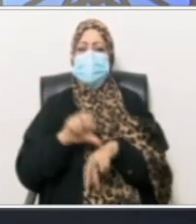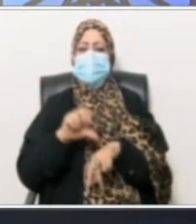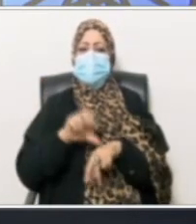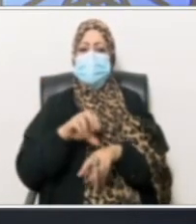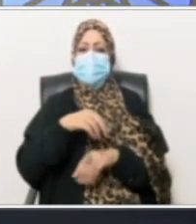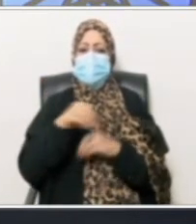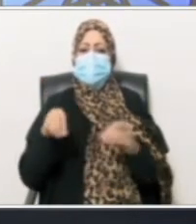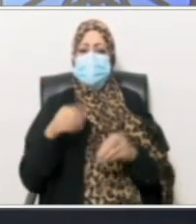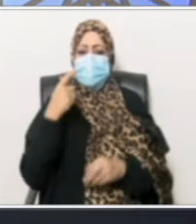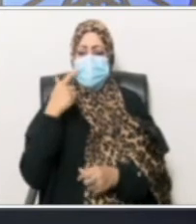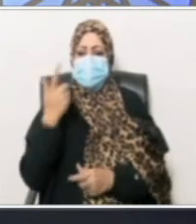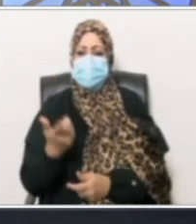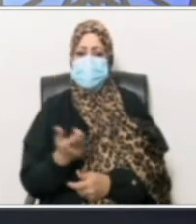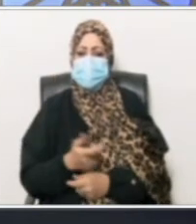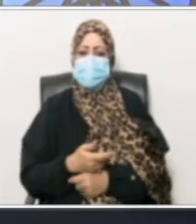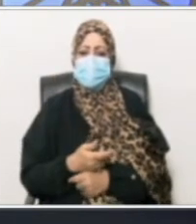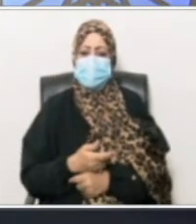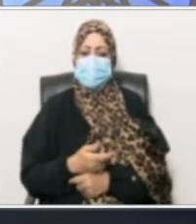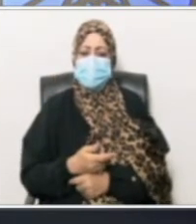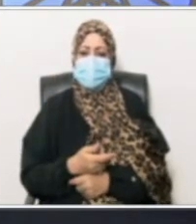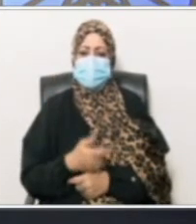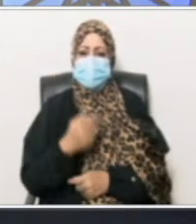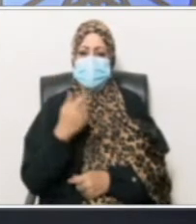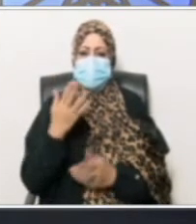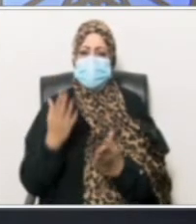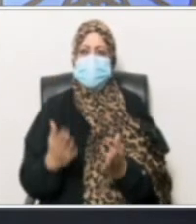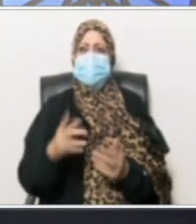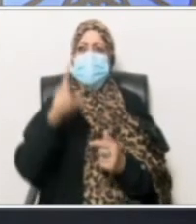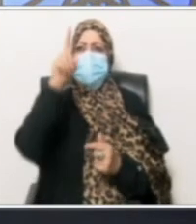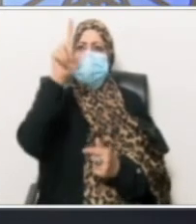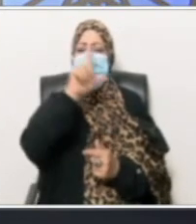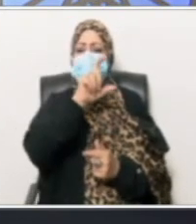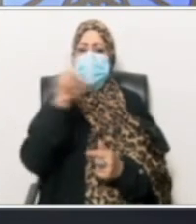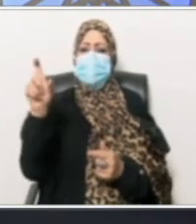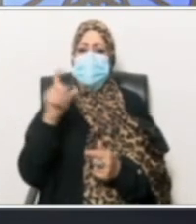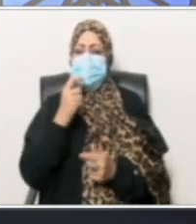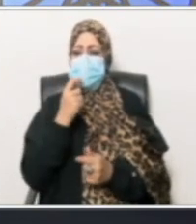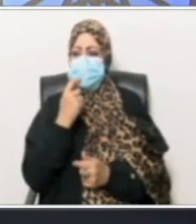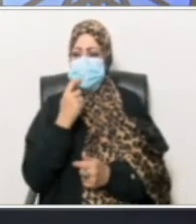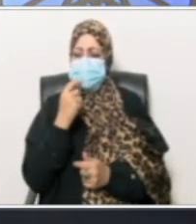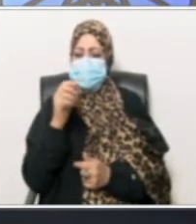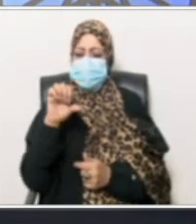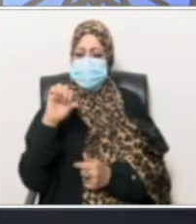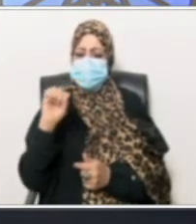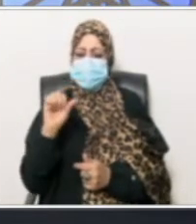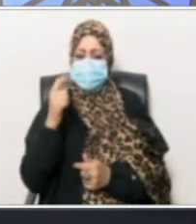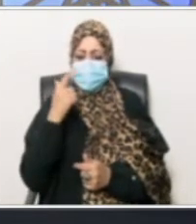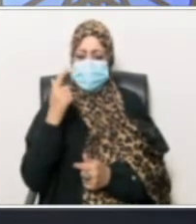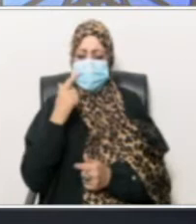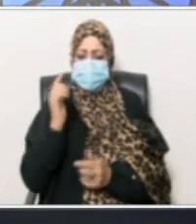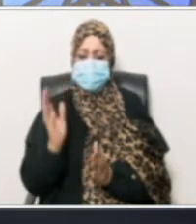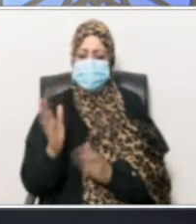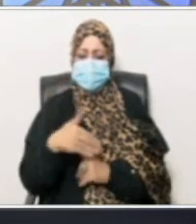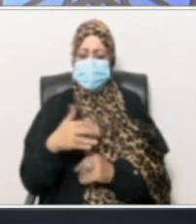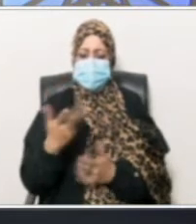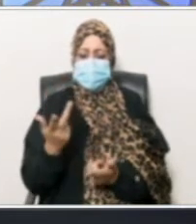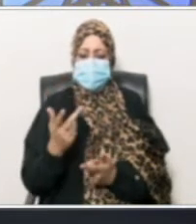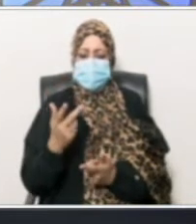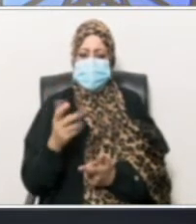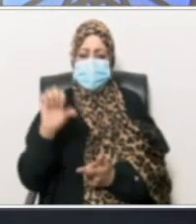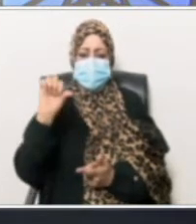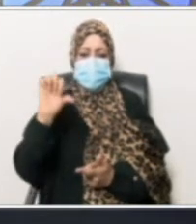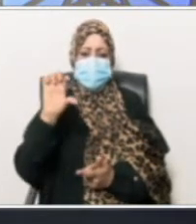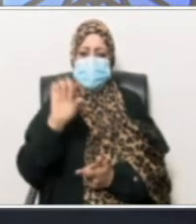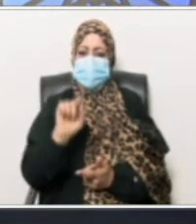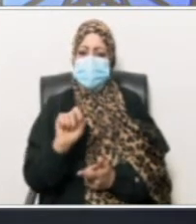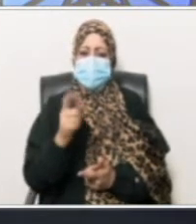الله. ما المقصود بالصوفي؟ هل هو يعني منحرف في عقيدته والا كان يعني عنده نفس صوفي هكذا وخلاص؟ عنده